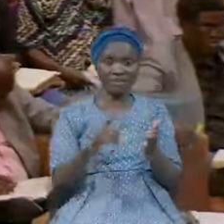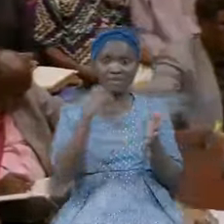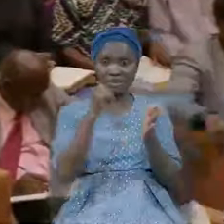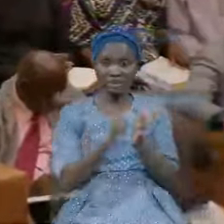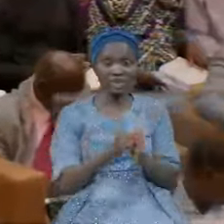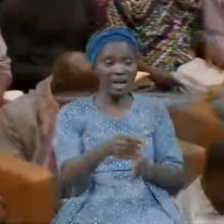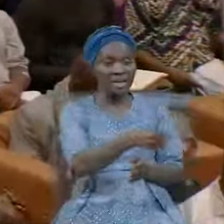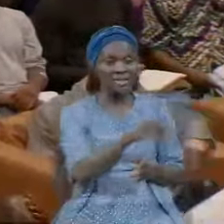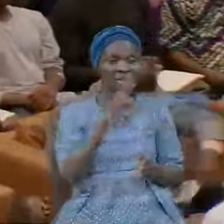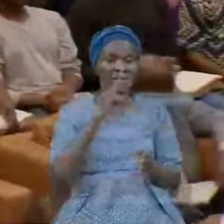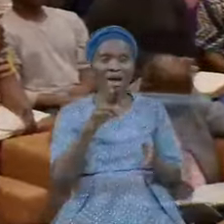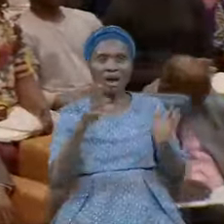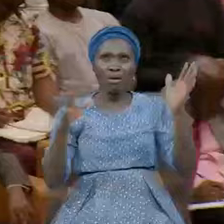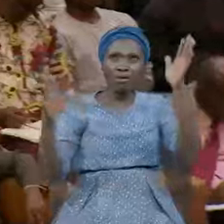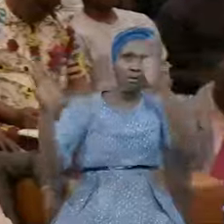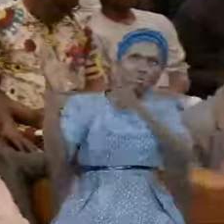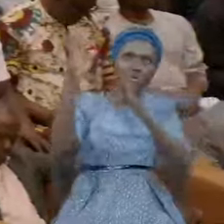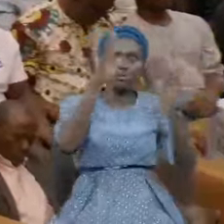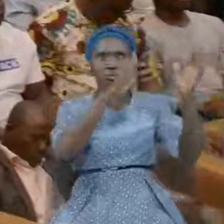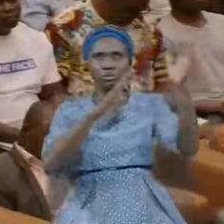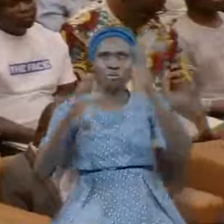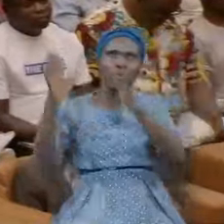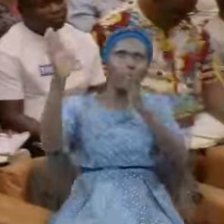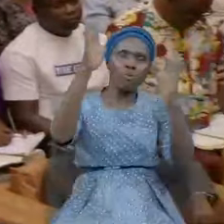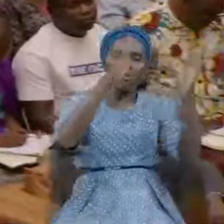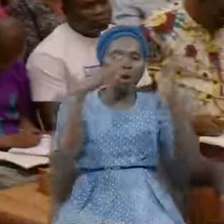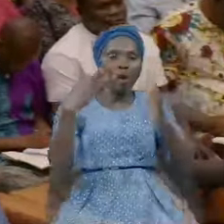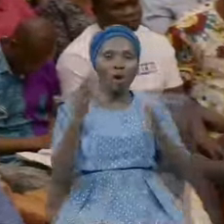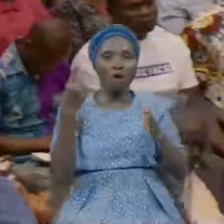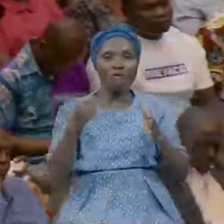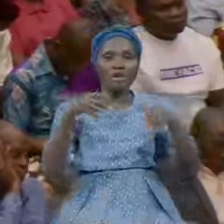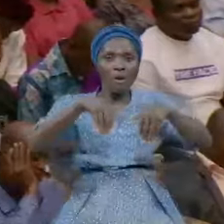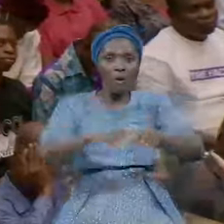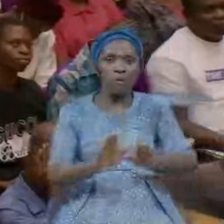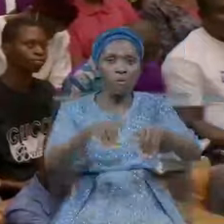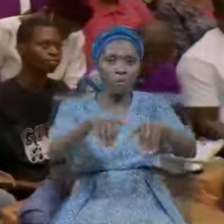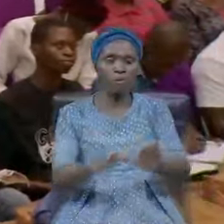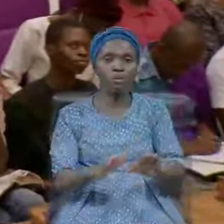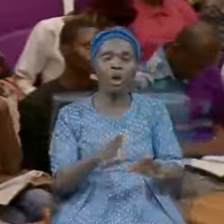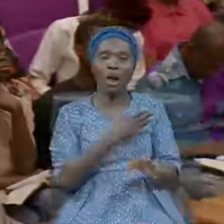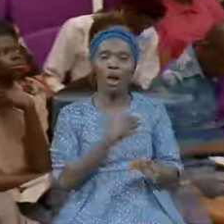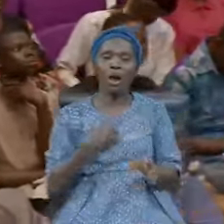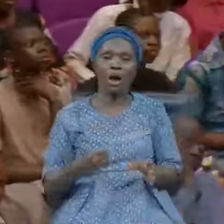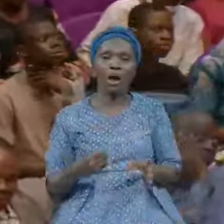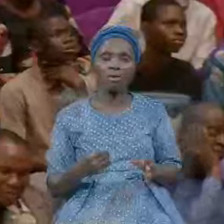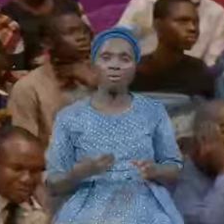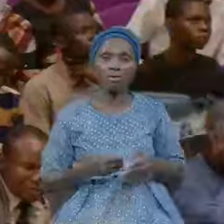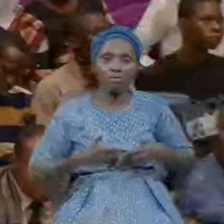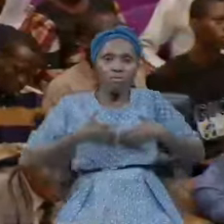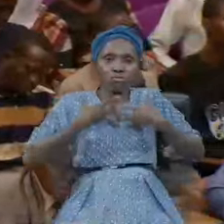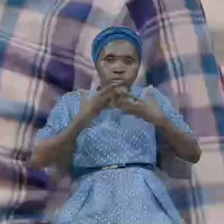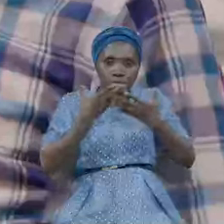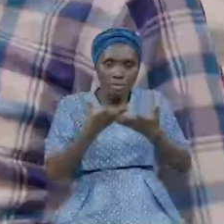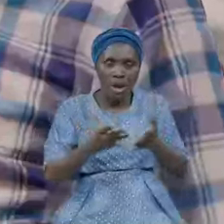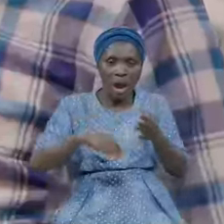des vagues furieuses de la mer, rejetant l'écume de